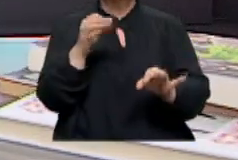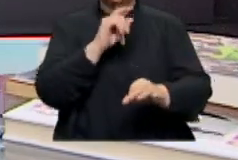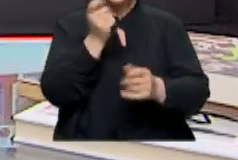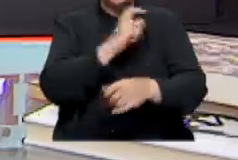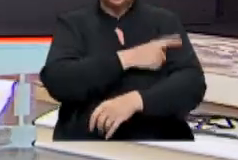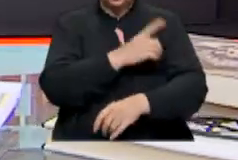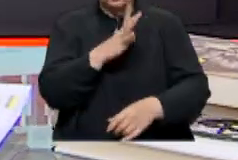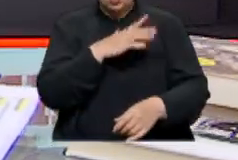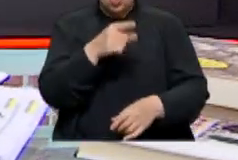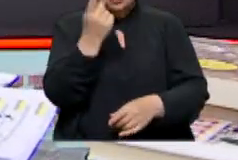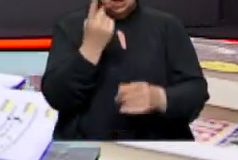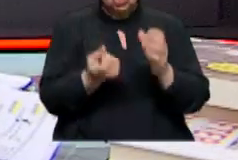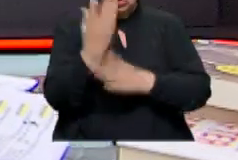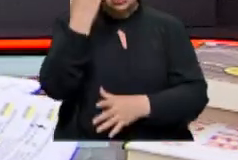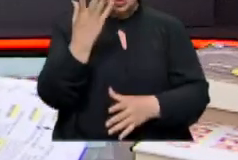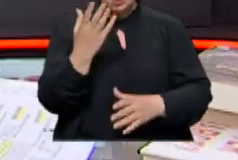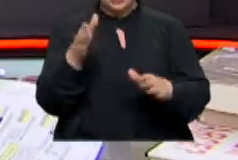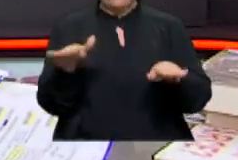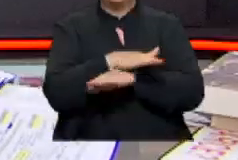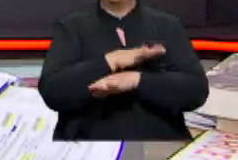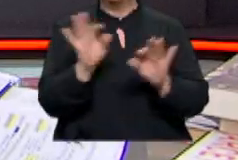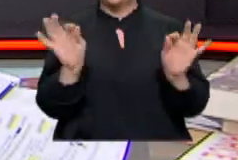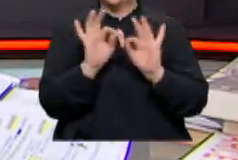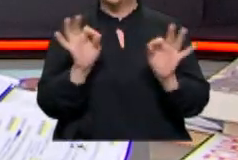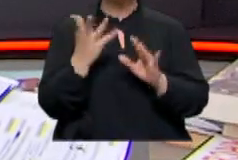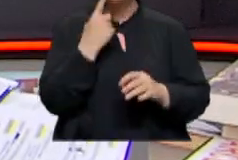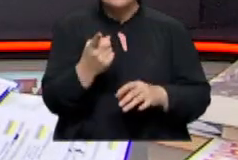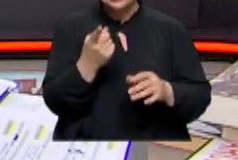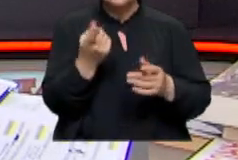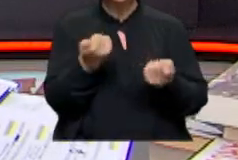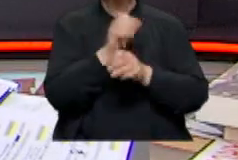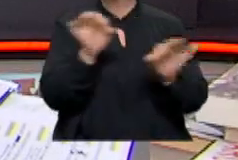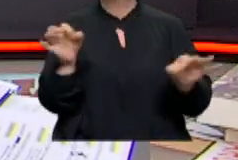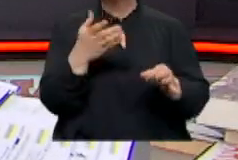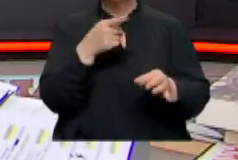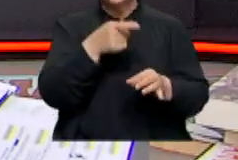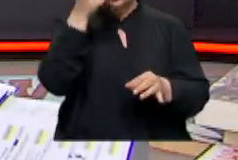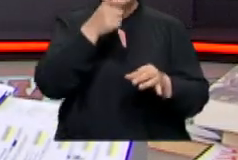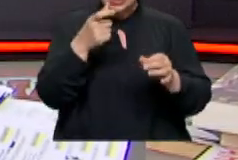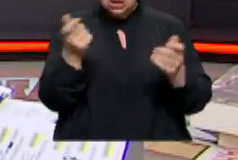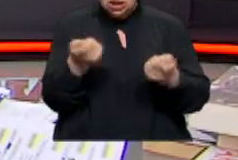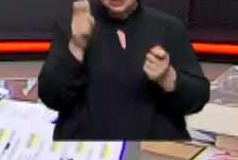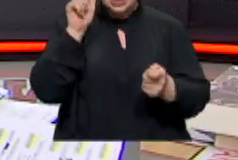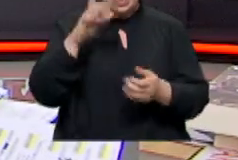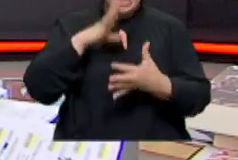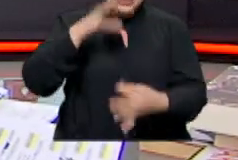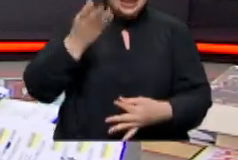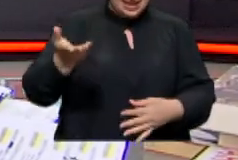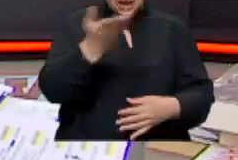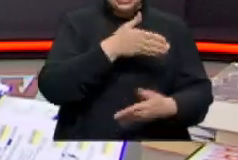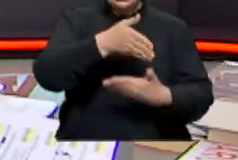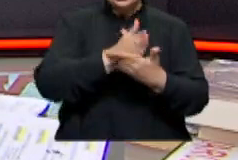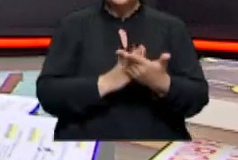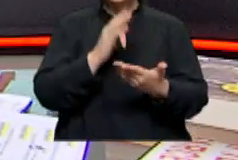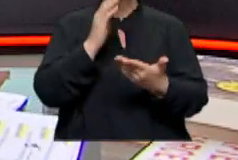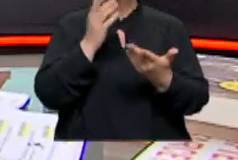gücü diye bir şey var. Öyle bir şey çıkarttılar. Kamuflaj işte. Ne demek atıl iş gücü? Bu ülkede çalışması gereken insanların